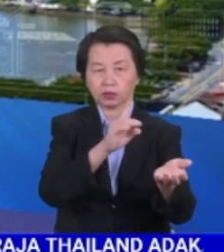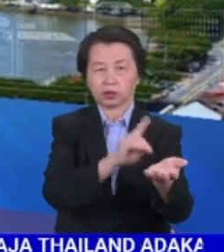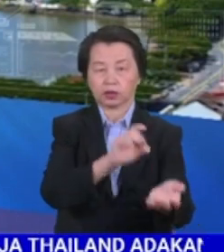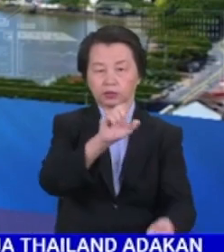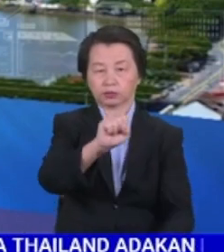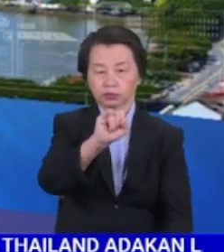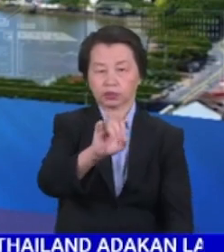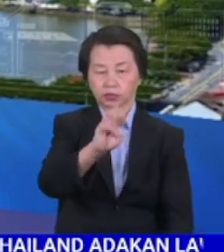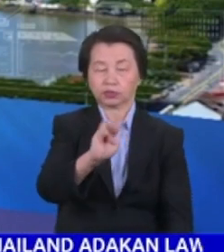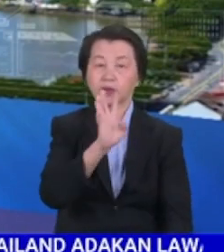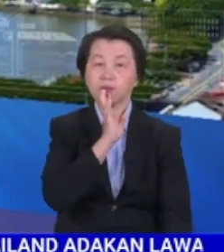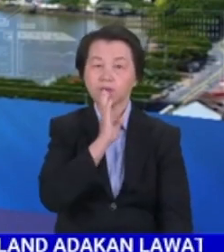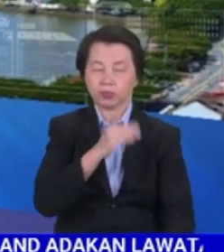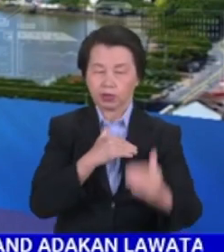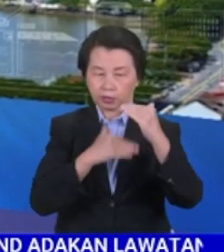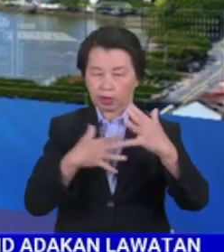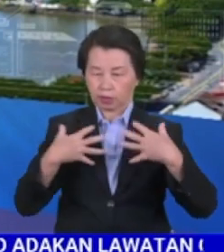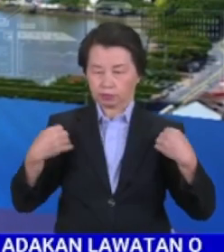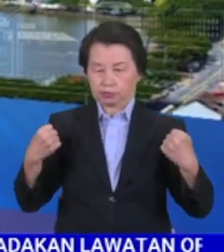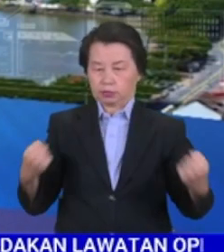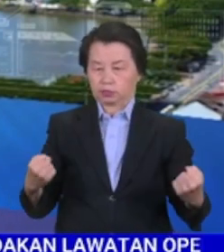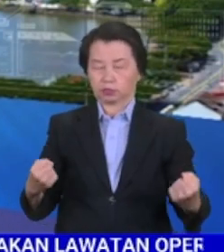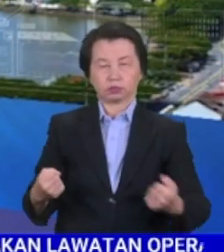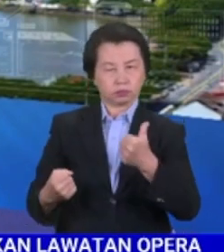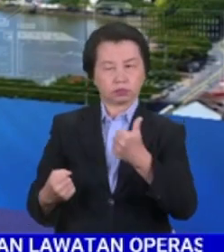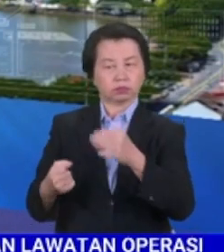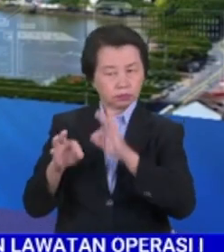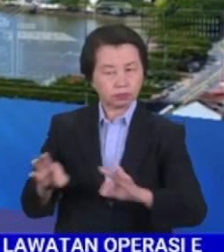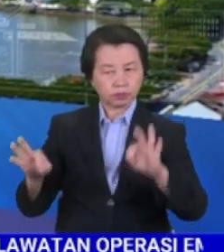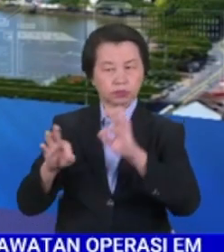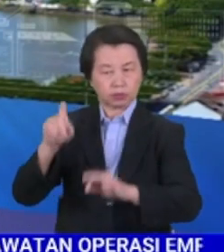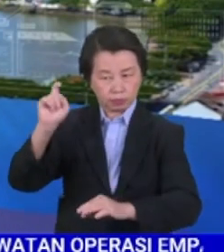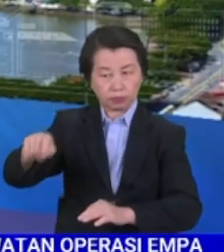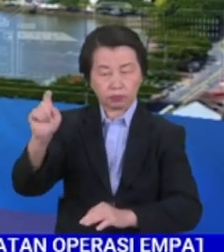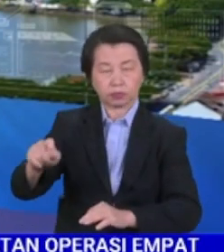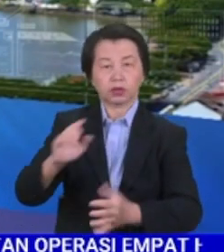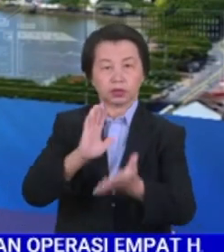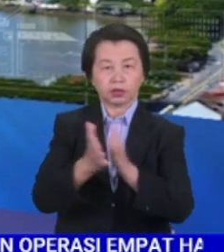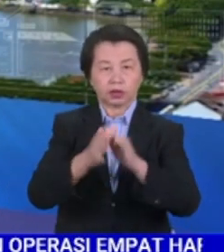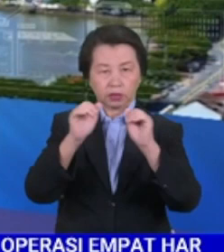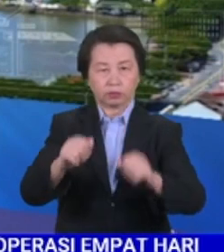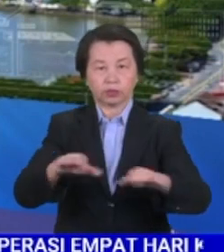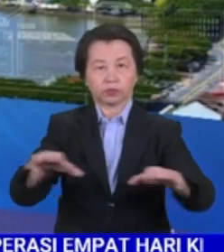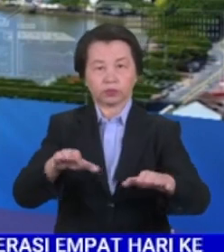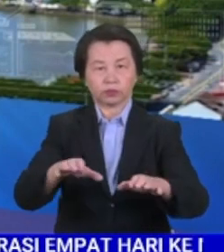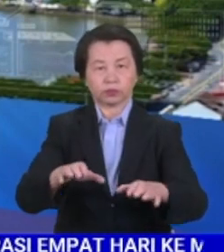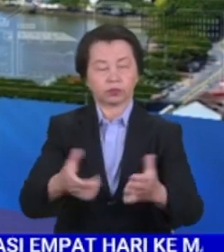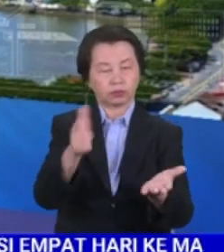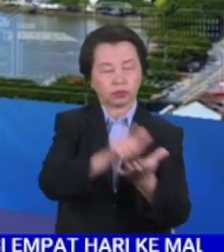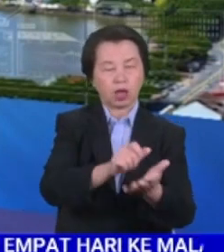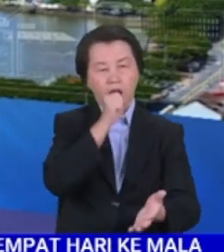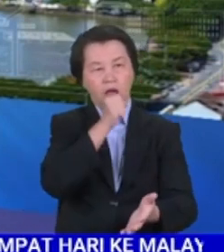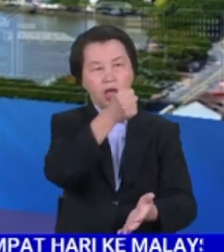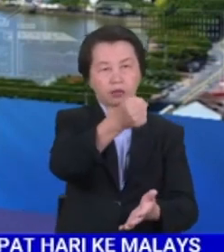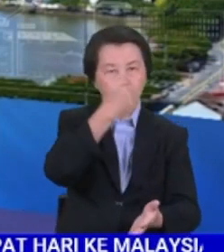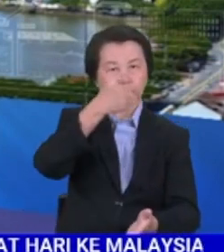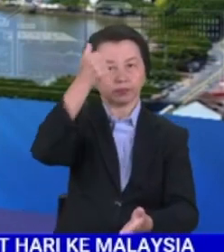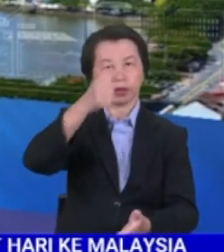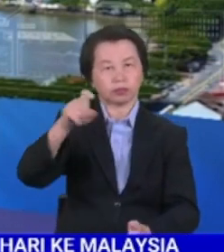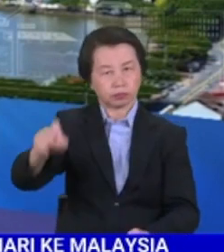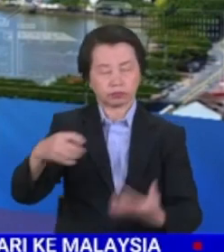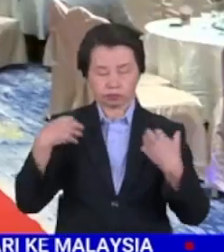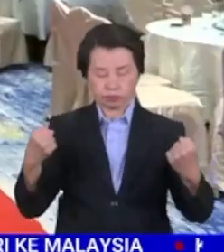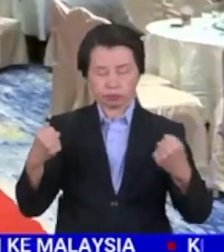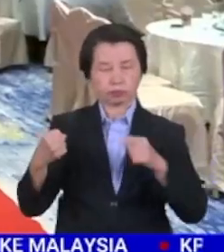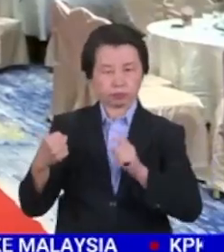Sim Kuihian berkata tahap kesihatan yang baik juga penting diutamakan agar dapat memberikan pelaporan yang terbaik.